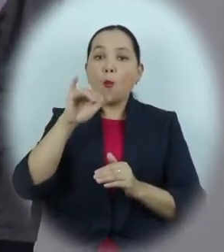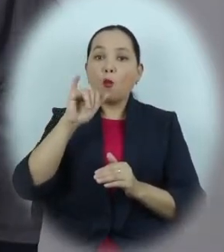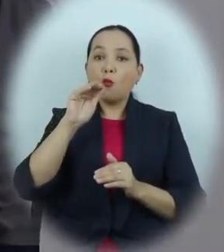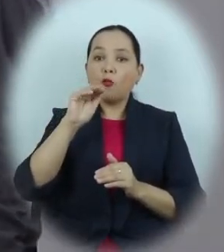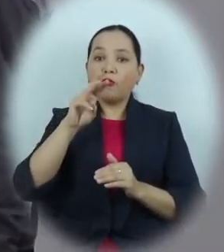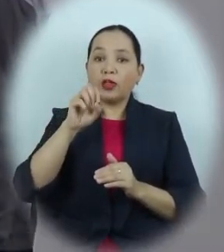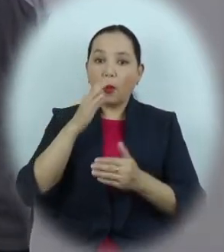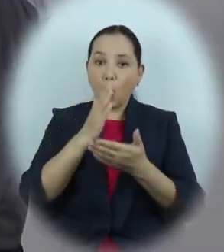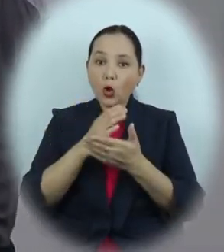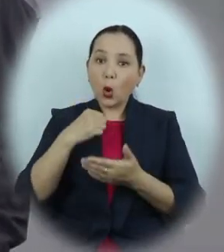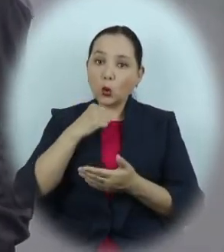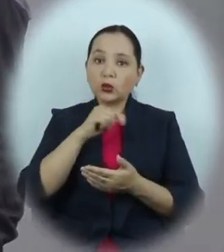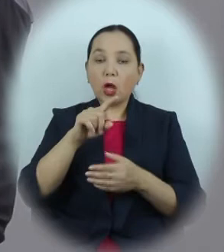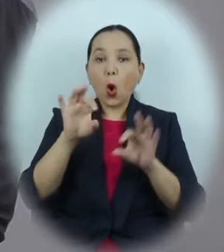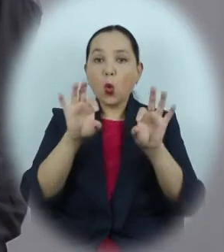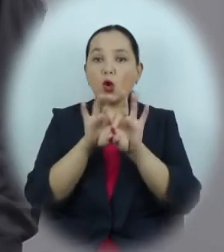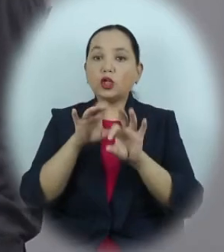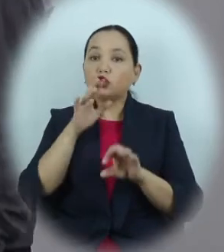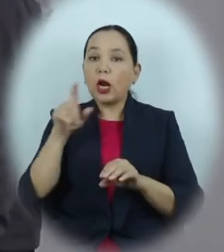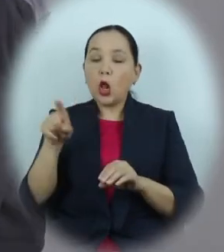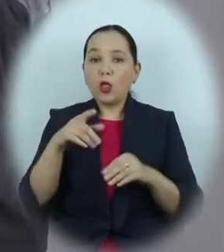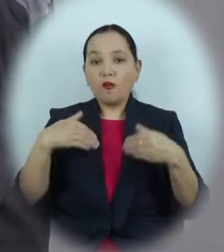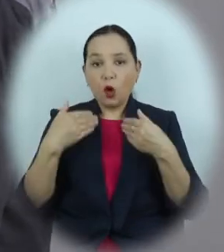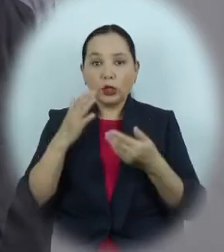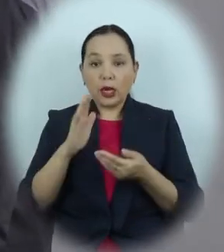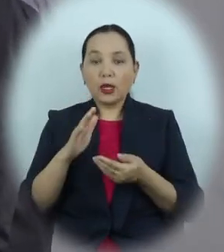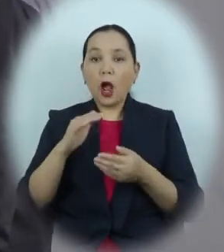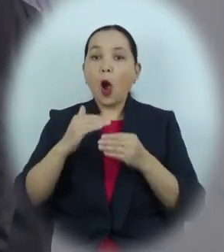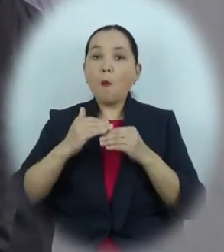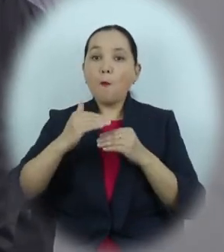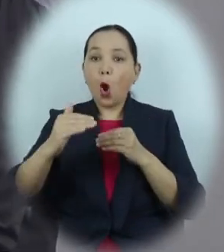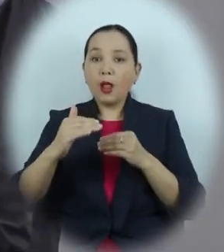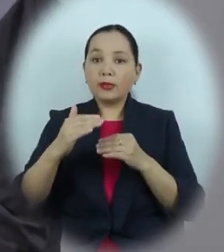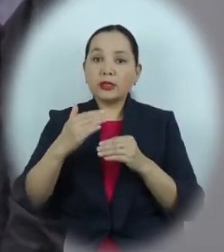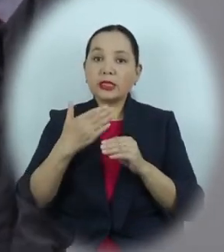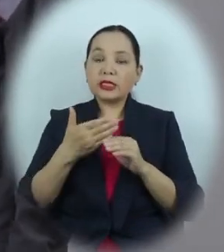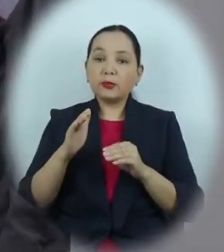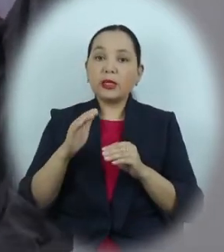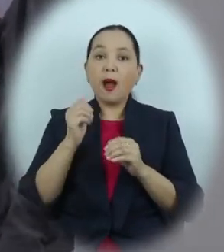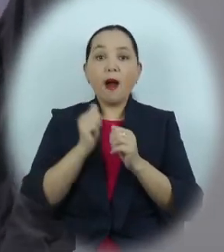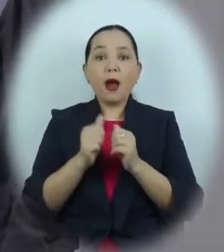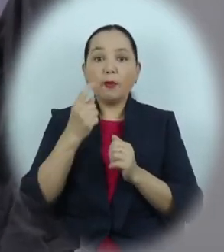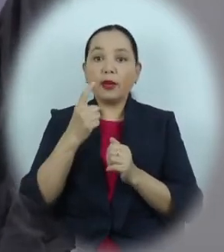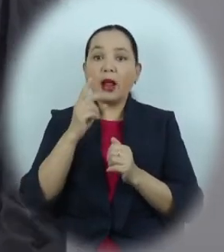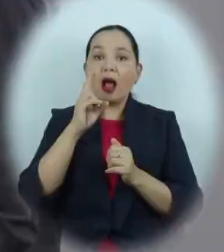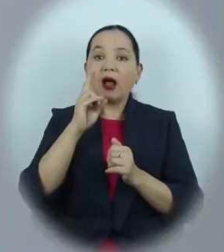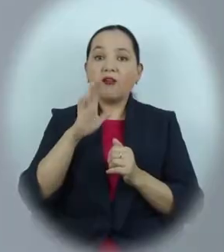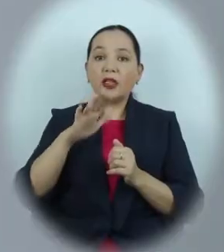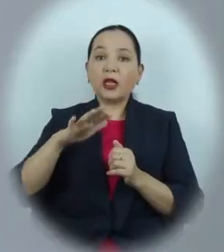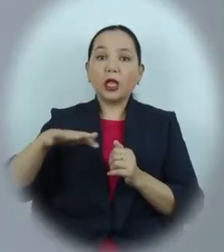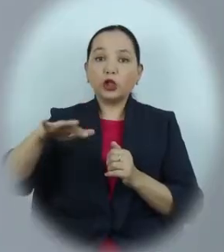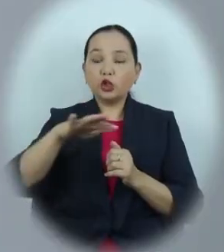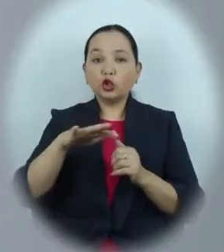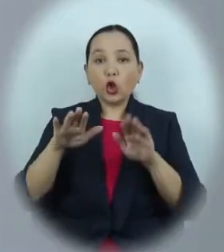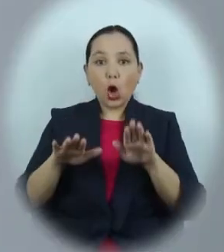muftalarni o'zidan ulash jarayonida foydalanamiz. Polimiz qismida har bir kvadrat joyga